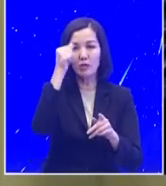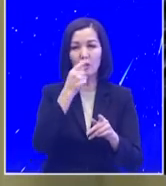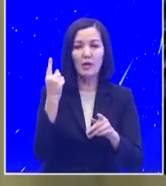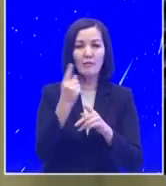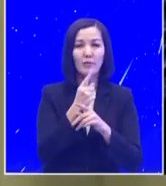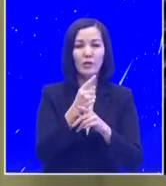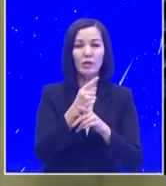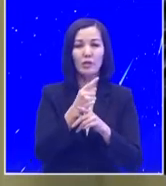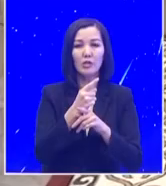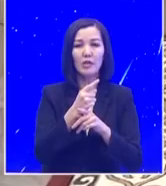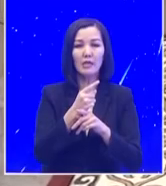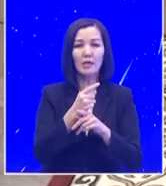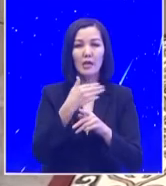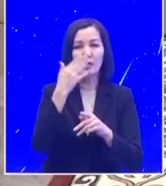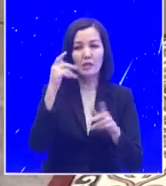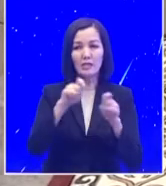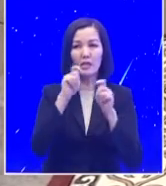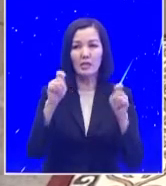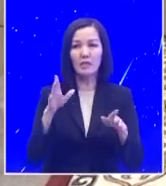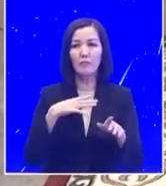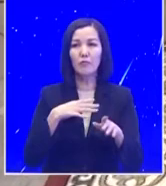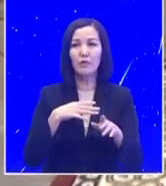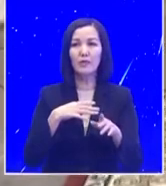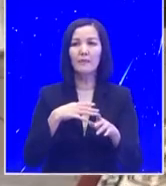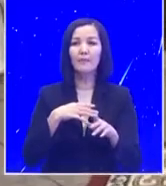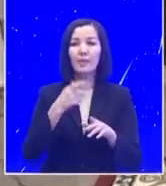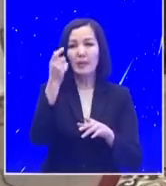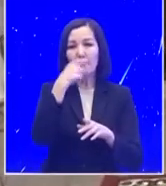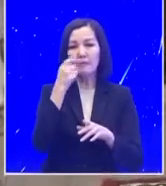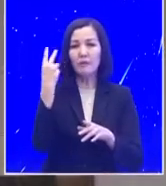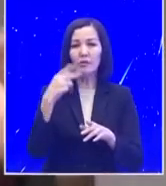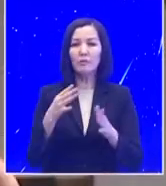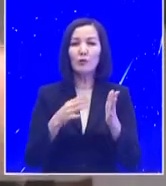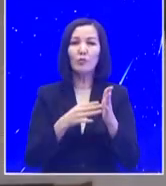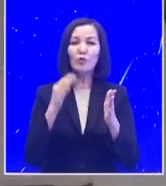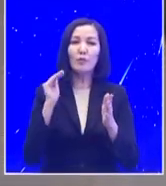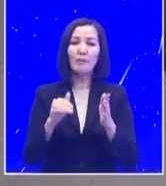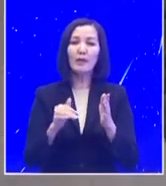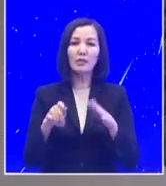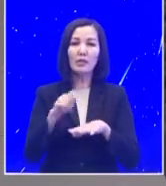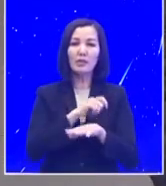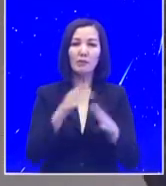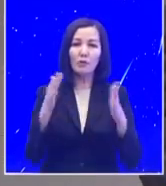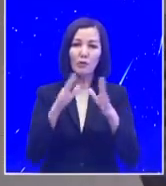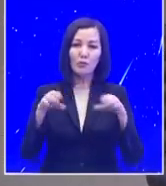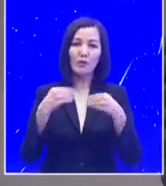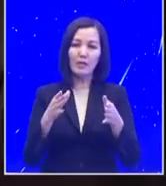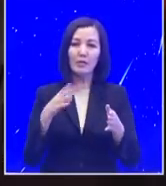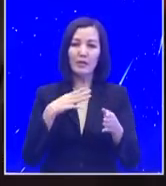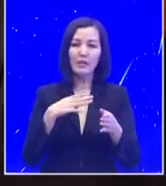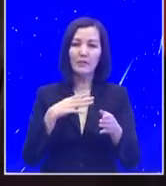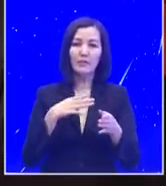бірінші жартыжылдығында шегерілді. Есептік кезеңде жаркенттіктер жарады. 24 мың шаршы метрден аса тұрғын үйді пайдалануға